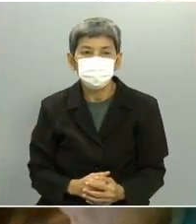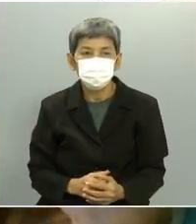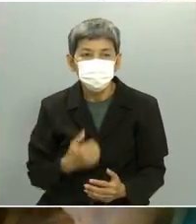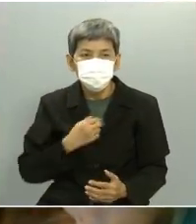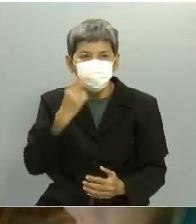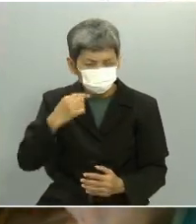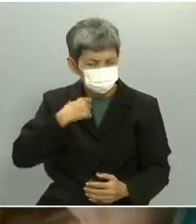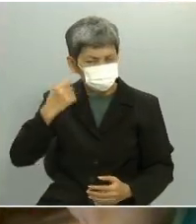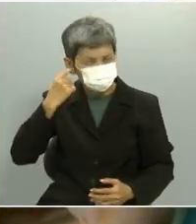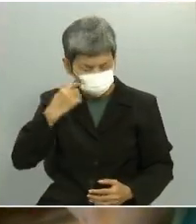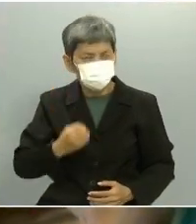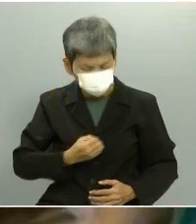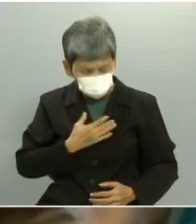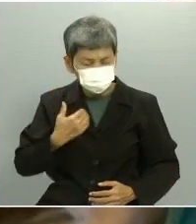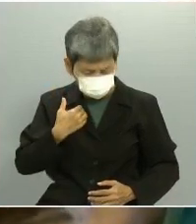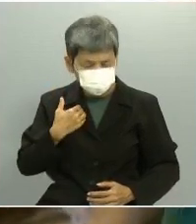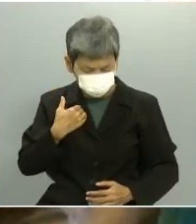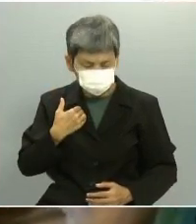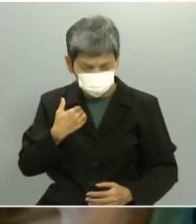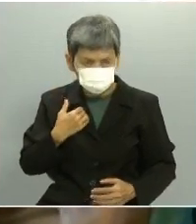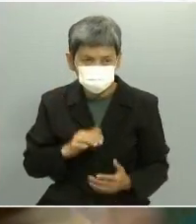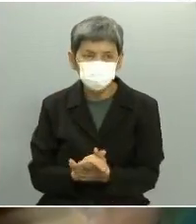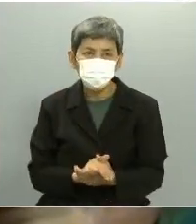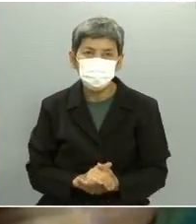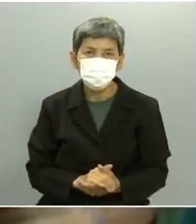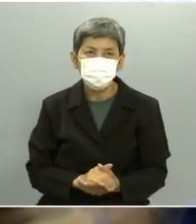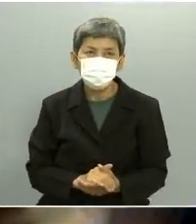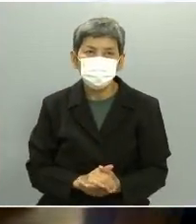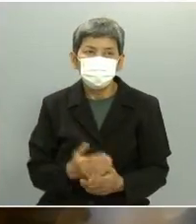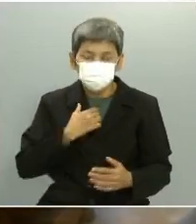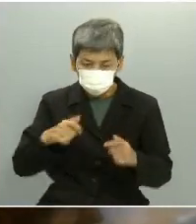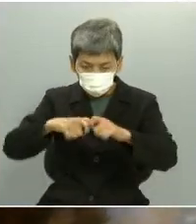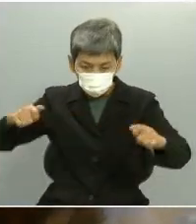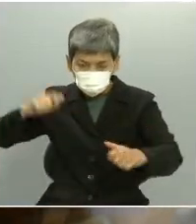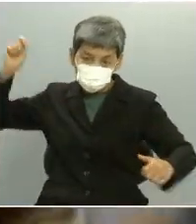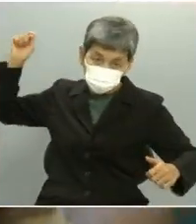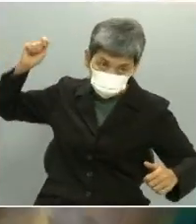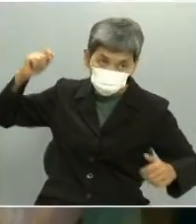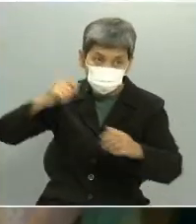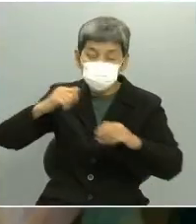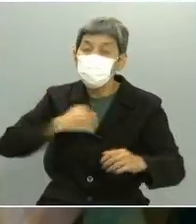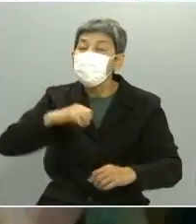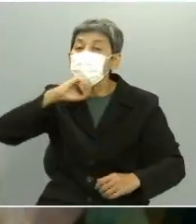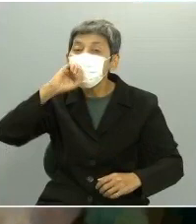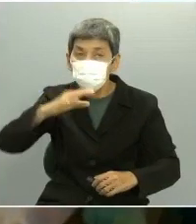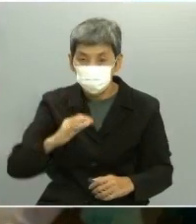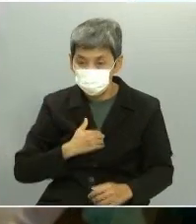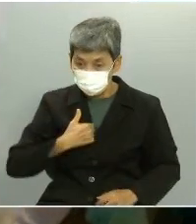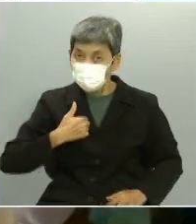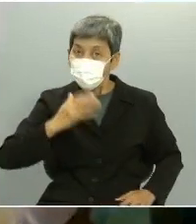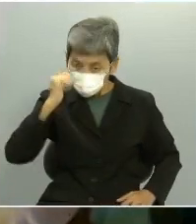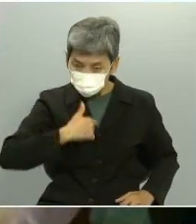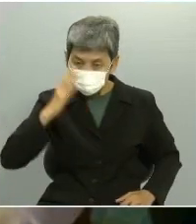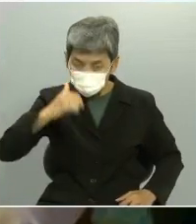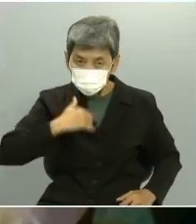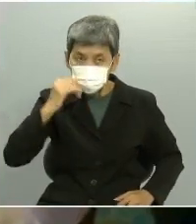มันเหมือนคนมาตะแกนสมองมันมันเริ่มไม่ดีตอนนั้นก็จำบอกพ่อกินน้ำกระท่อมก็บอกว่านี่พ่อหนูเปล่าเนี่ยอ้า